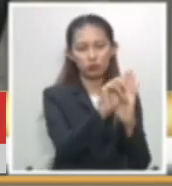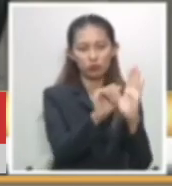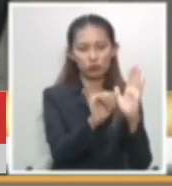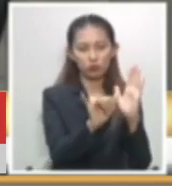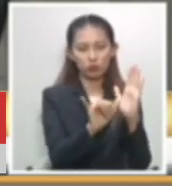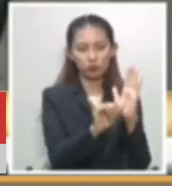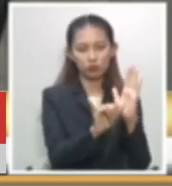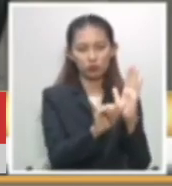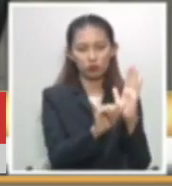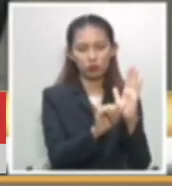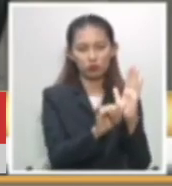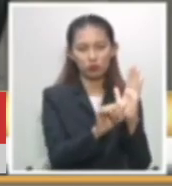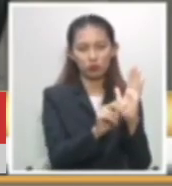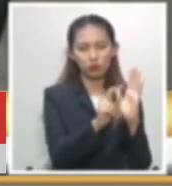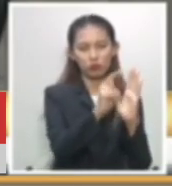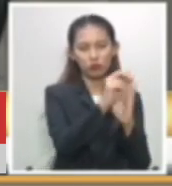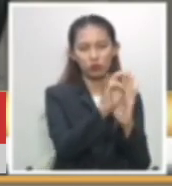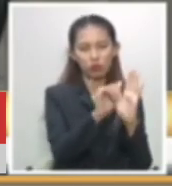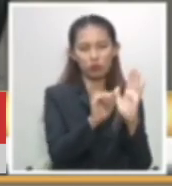พรรคหนี้กยศ